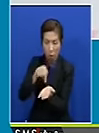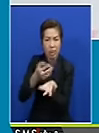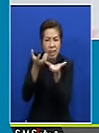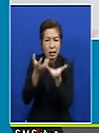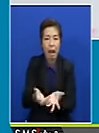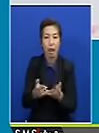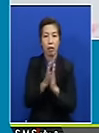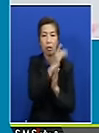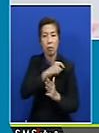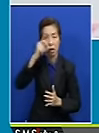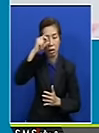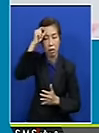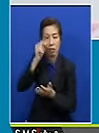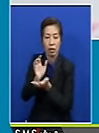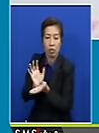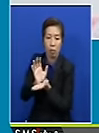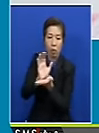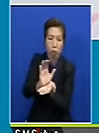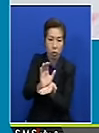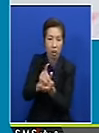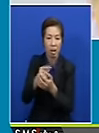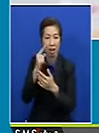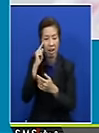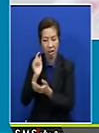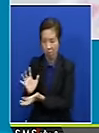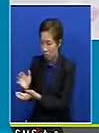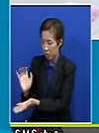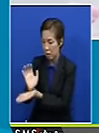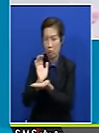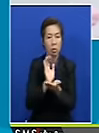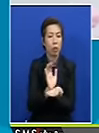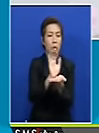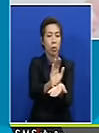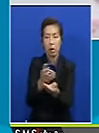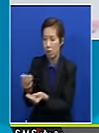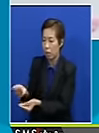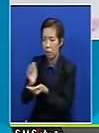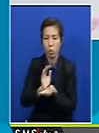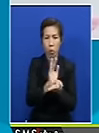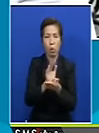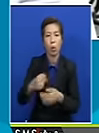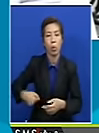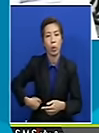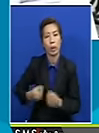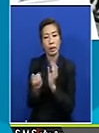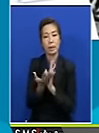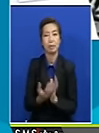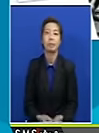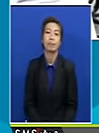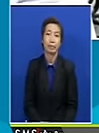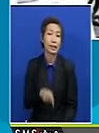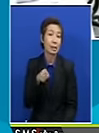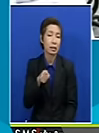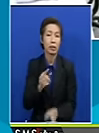โล่ค่อนข้างหนักทั้งให้หลวงพ่อท่านต้องเอี้ยวตัวแล้วก็รับทุกโล่จนทําให้เกิดสุขภาพไม่ดี ครับ